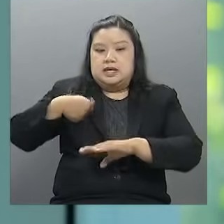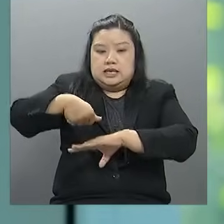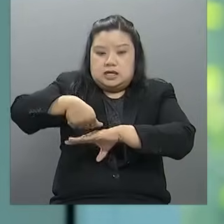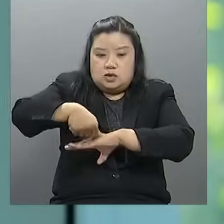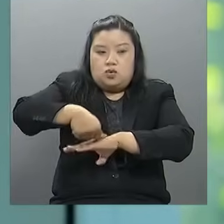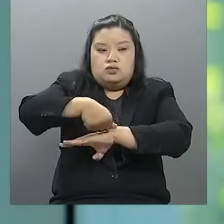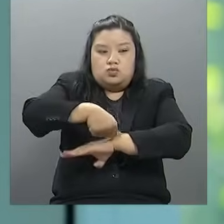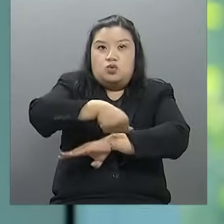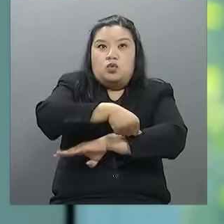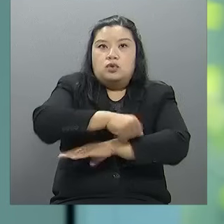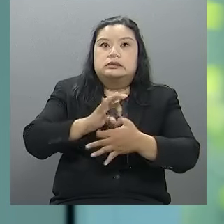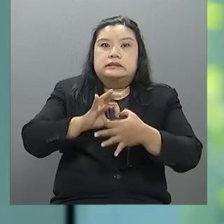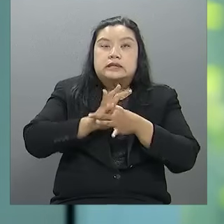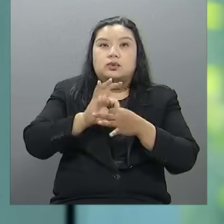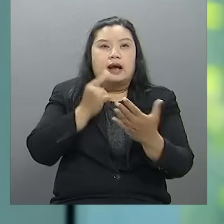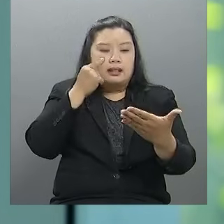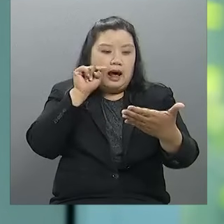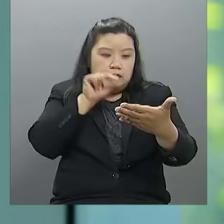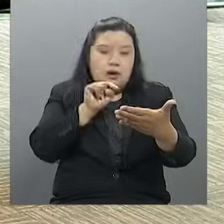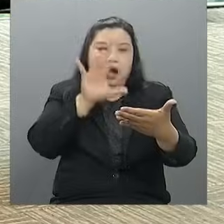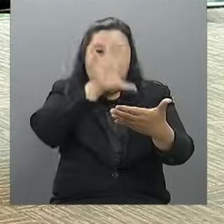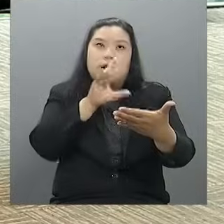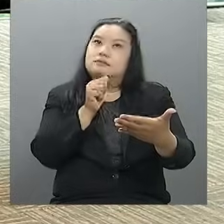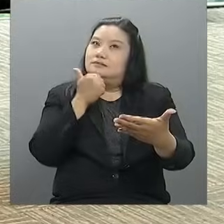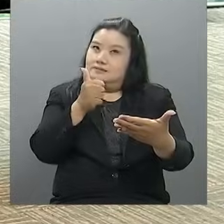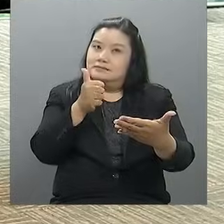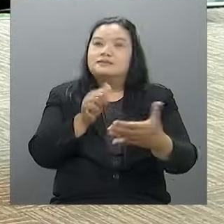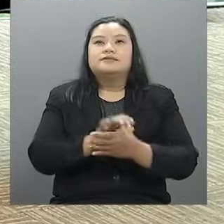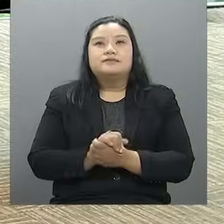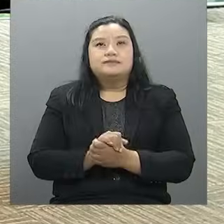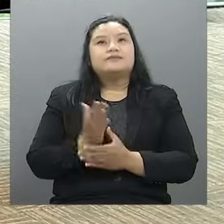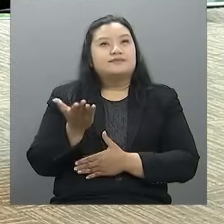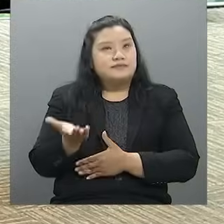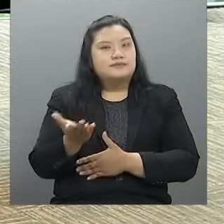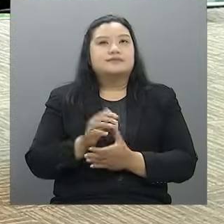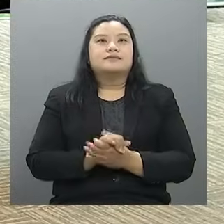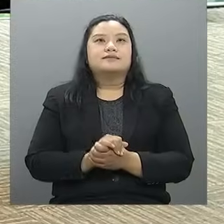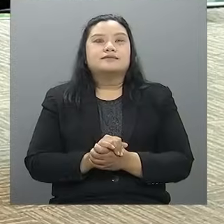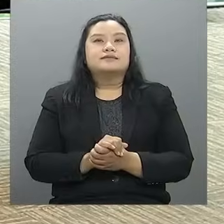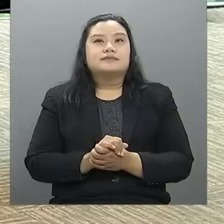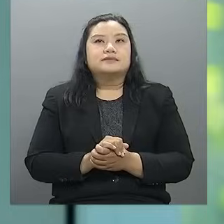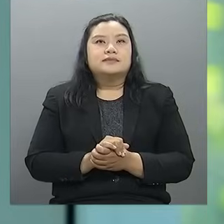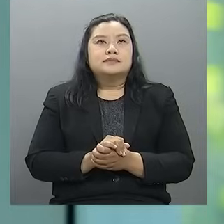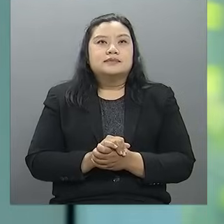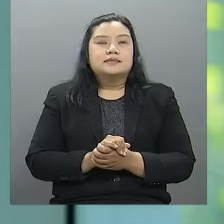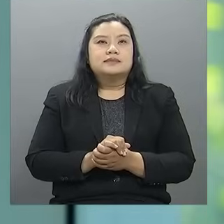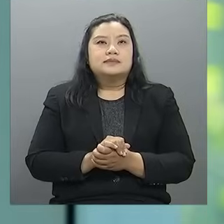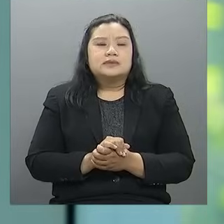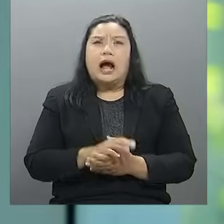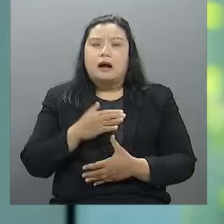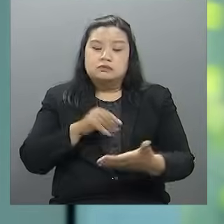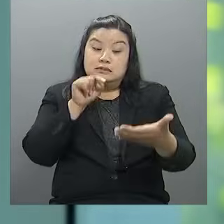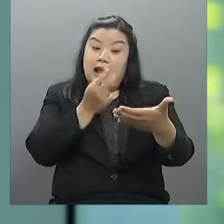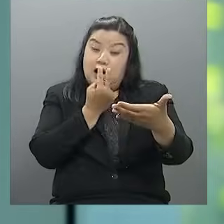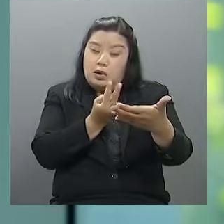คุยกัอาจาร์ Pira อาทิธรวรีพย์แนไทยสวสดคอารยค้าสวดครผมอาจารยค้ ทําไมเวลาทเราจ้องหนาจอโรศัพทนาน